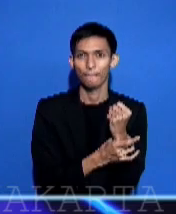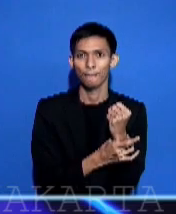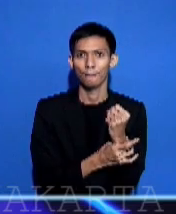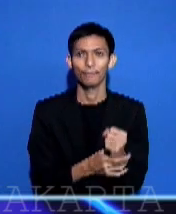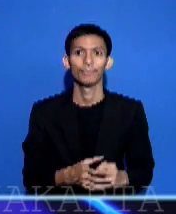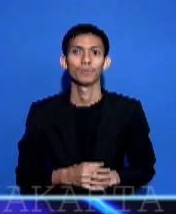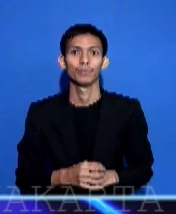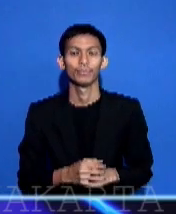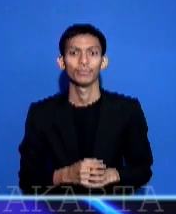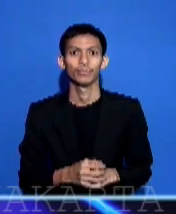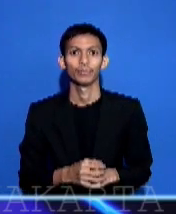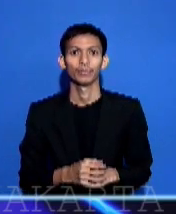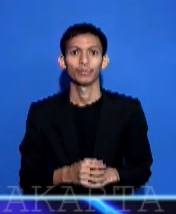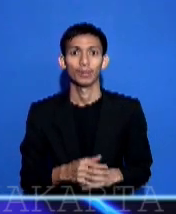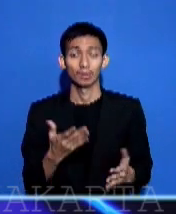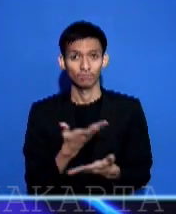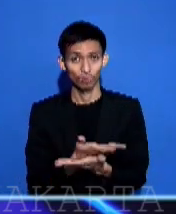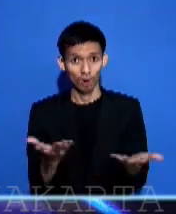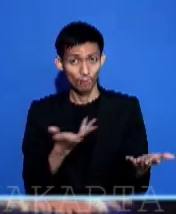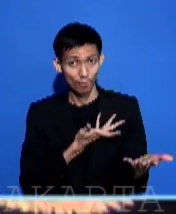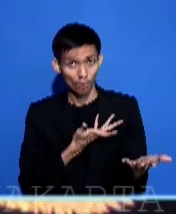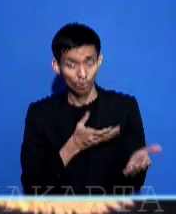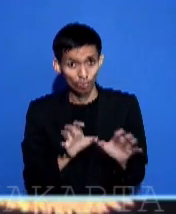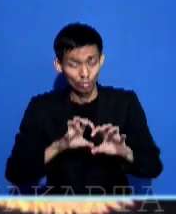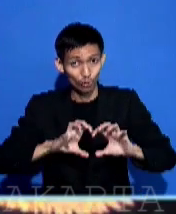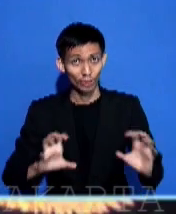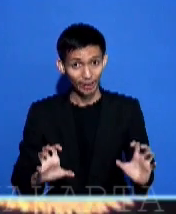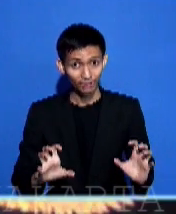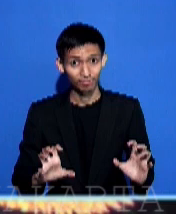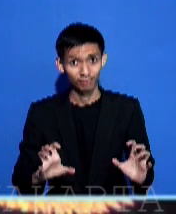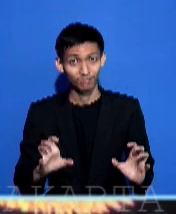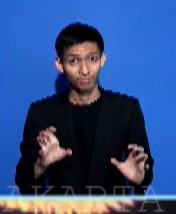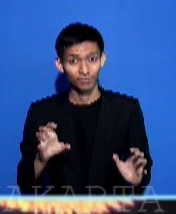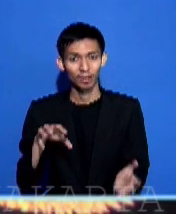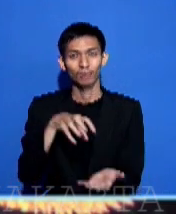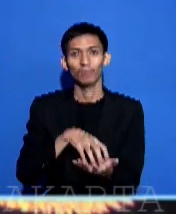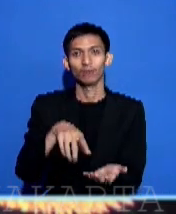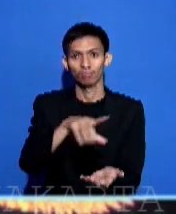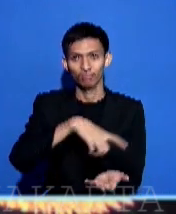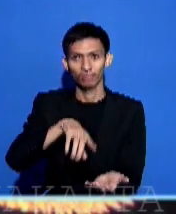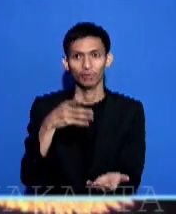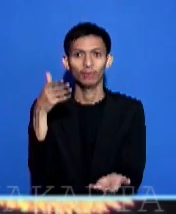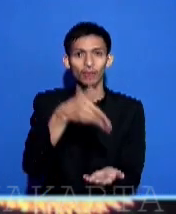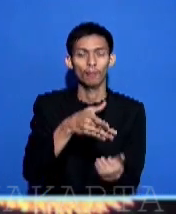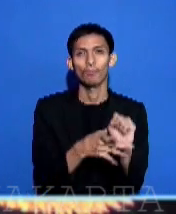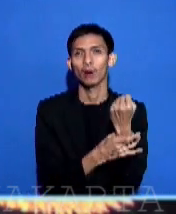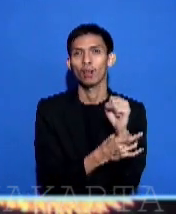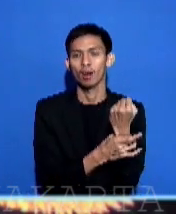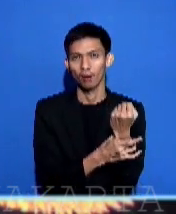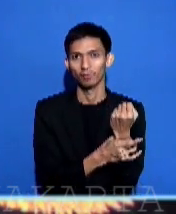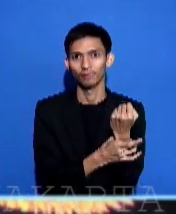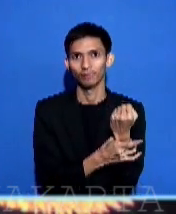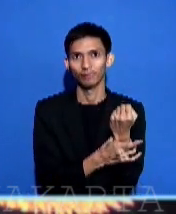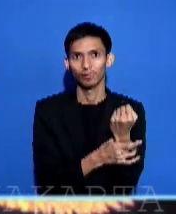Saudara, bagi Anda, para pemburu durian, kini saatnya untuk berkunjung ke Kecamatan Candi Mulyo, Magelang. Ya, kecamatan ini merupakan